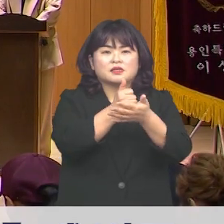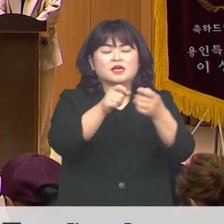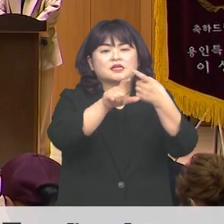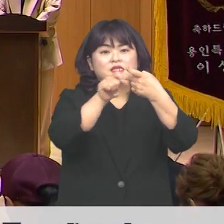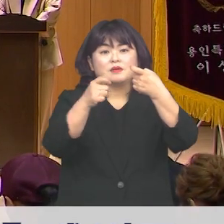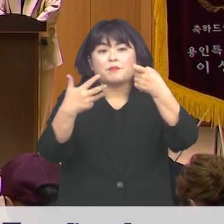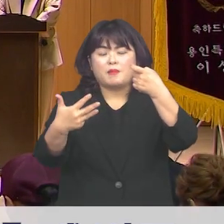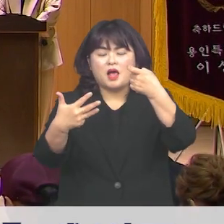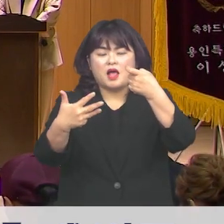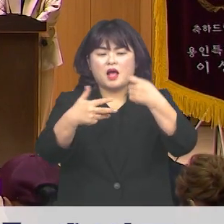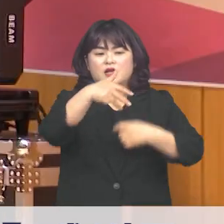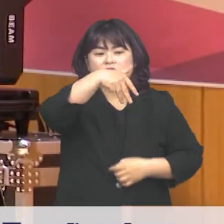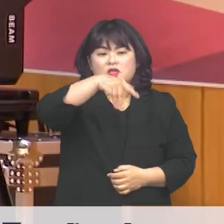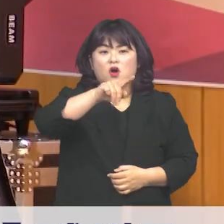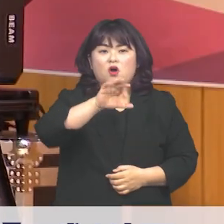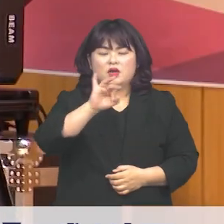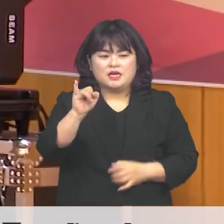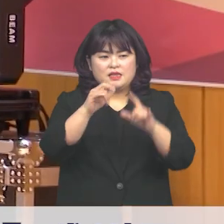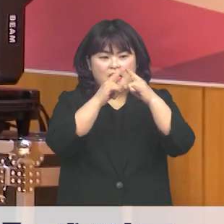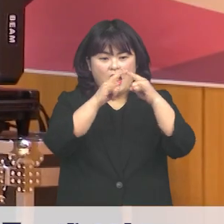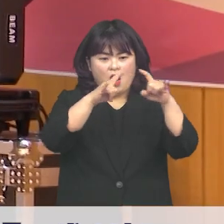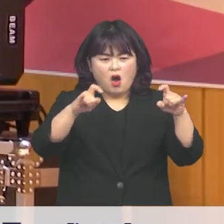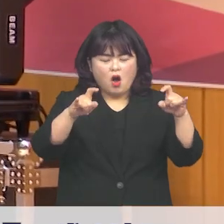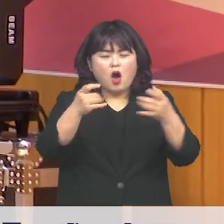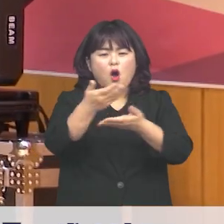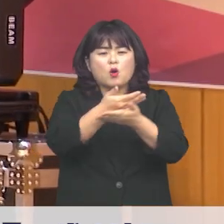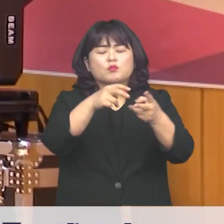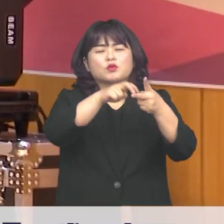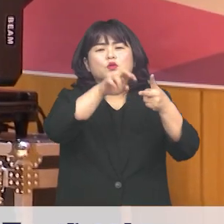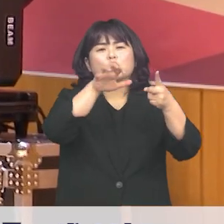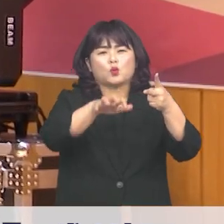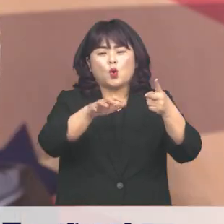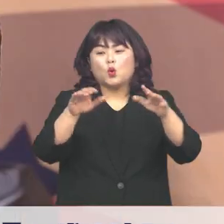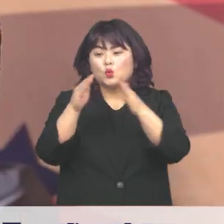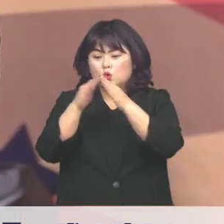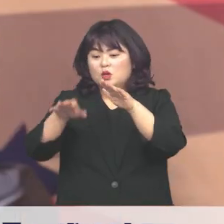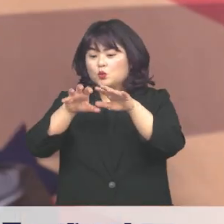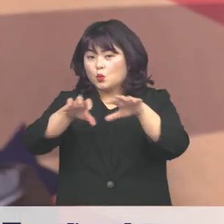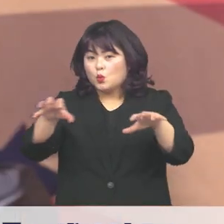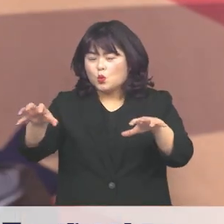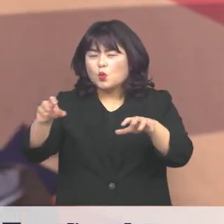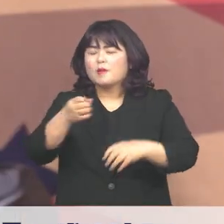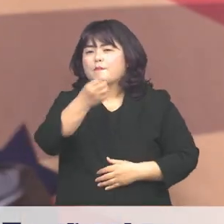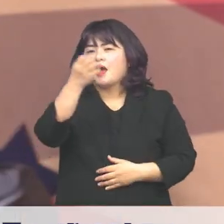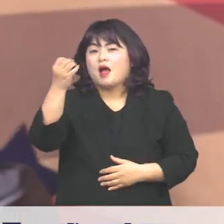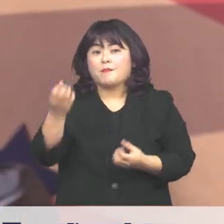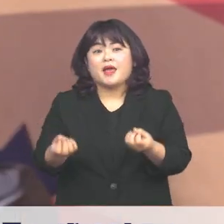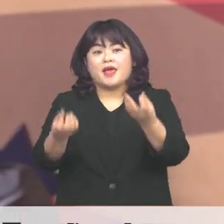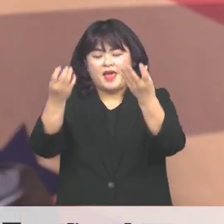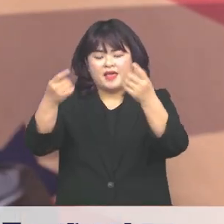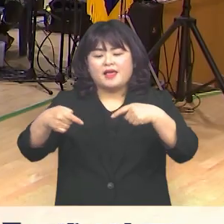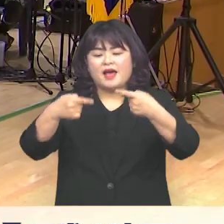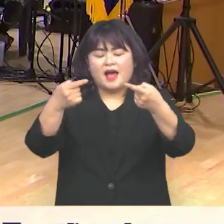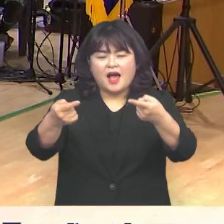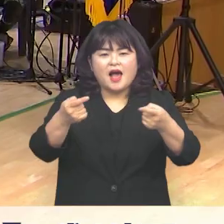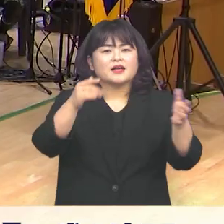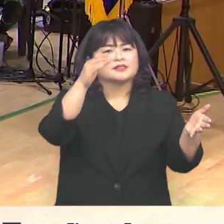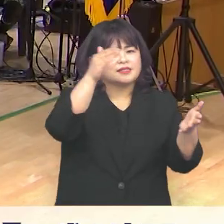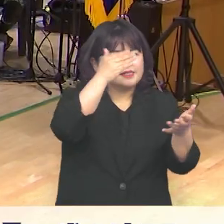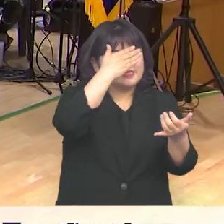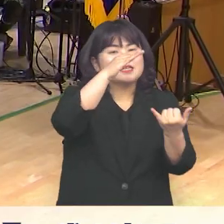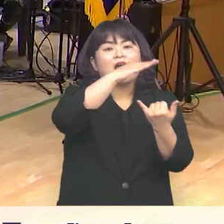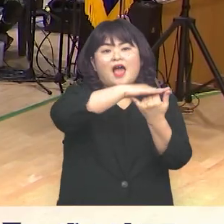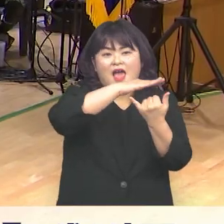이상일 용인특례시장이 지난 8일 처인성 어울림센터에서 열린 우리 동네 별별 축제를 찾아 청소년들과